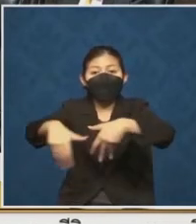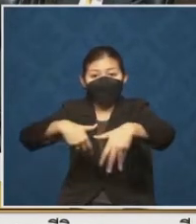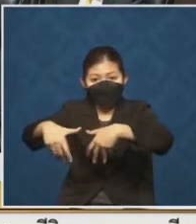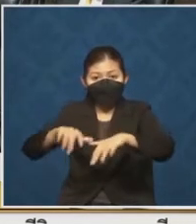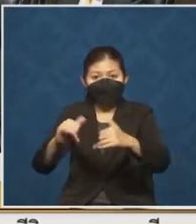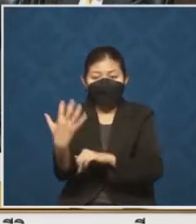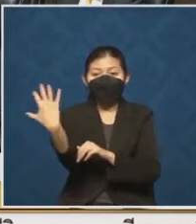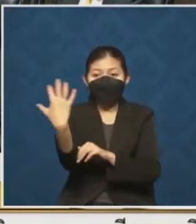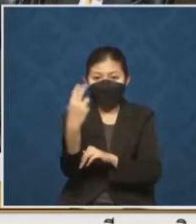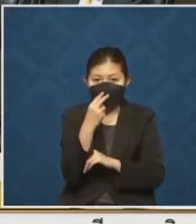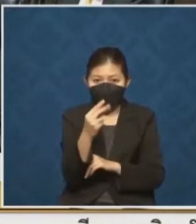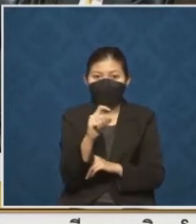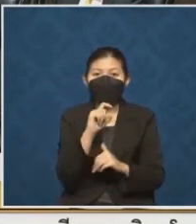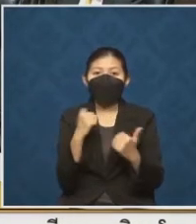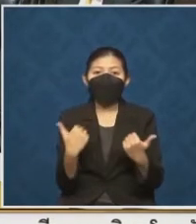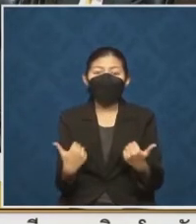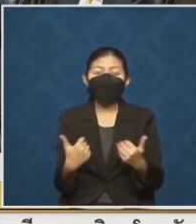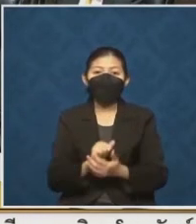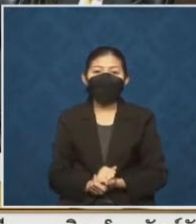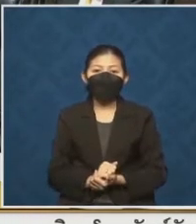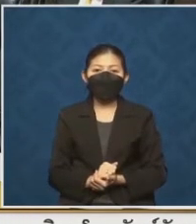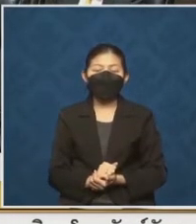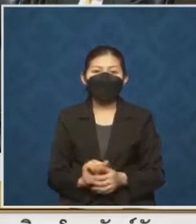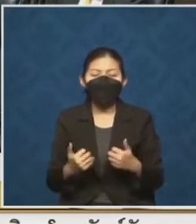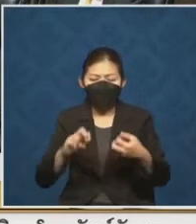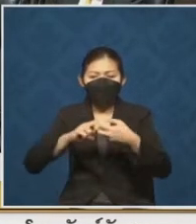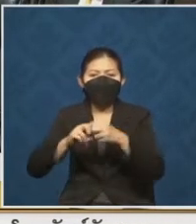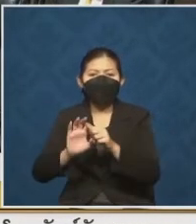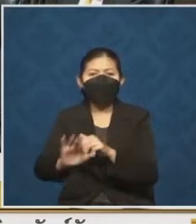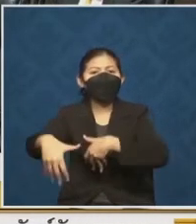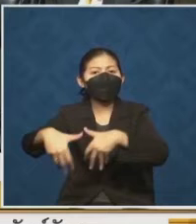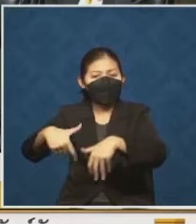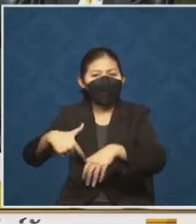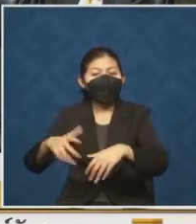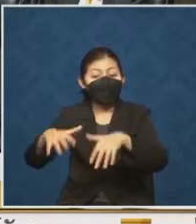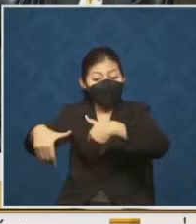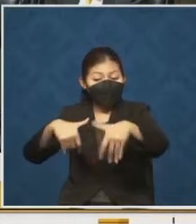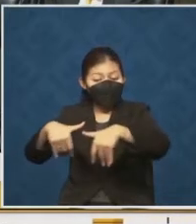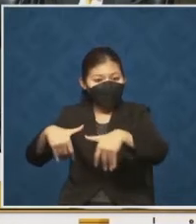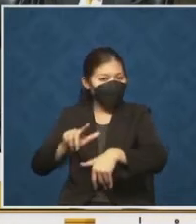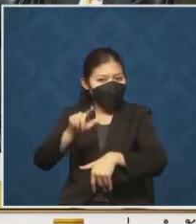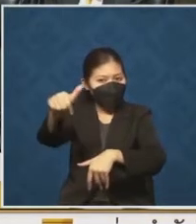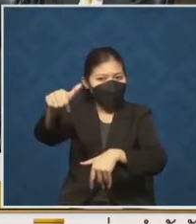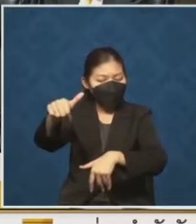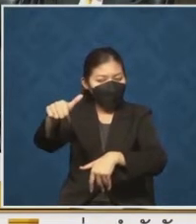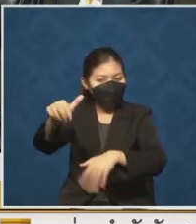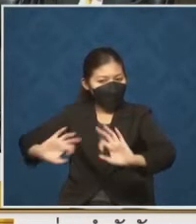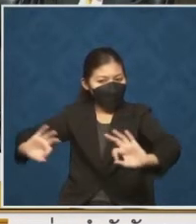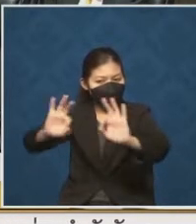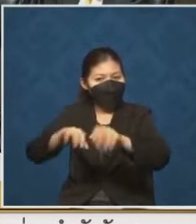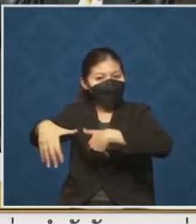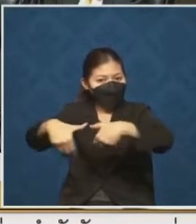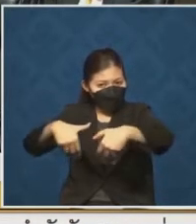กระทบกับนั่นคือภาพใหญ่ภาพว่างที่ผมขออนุญาตนำเรียนไปยังผ่านธรรมทานไปยังคณะนำ